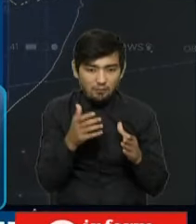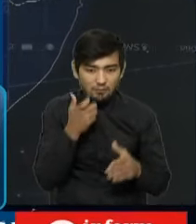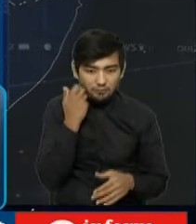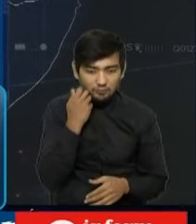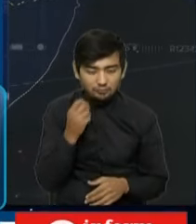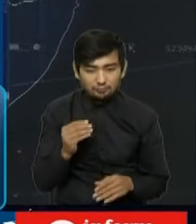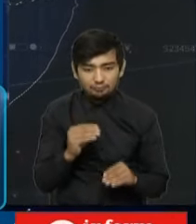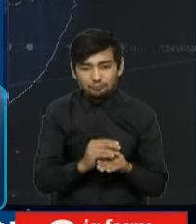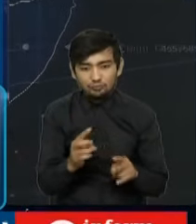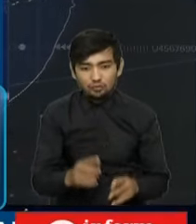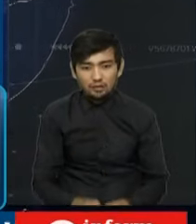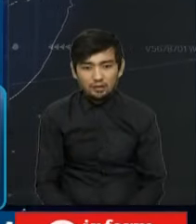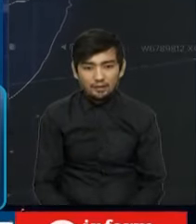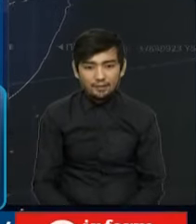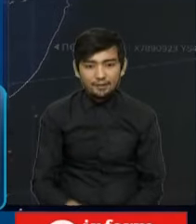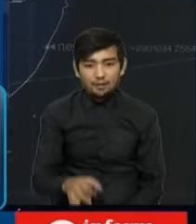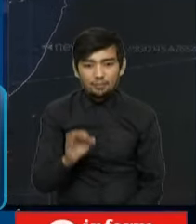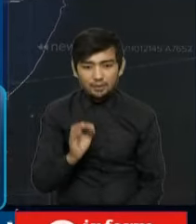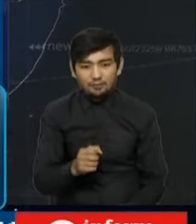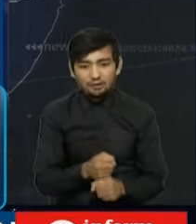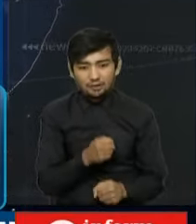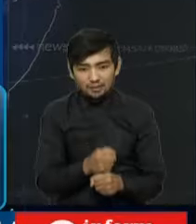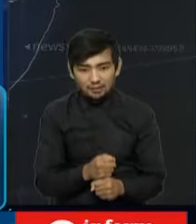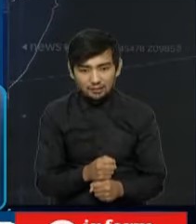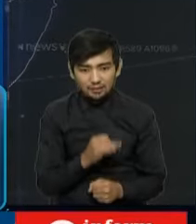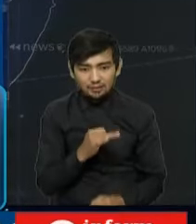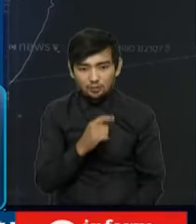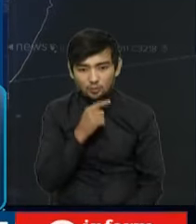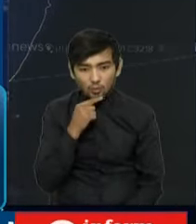Взяли за основу